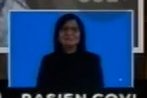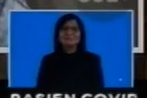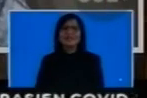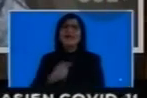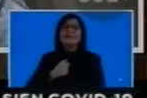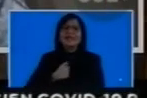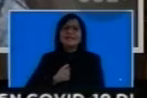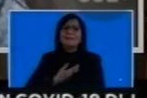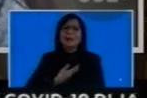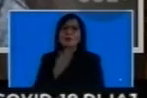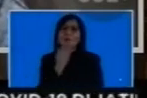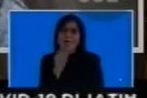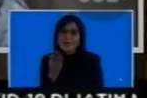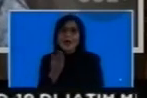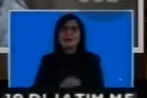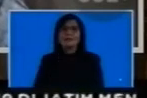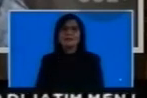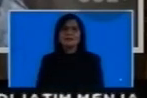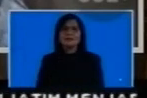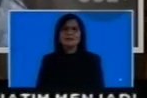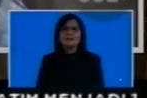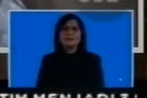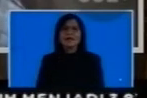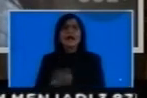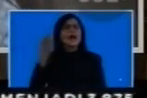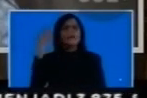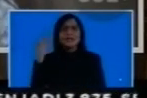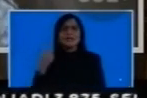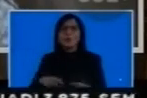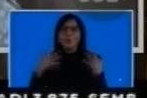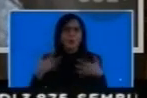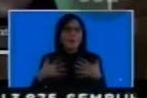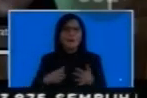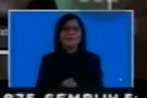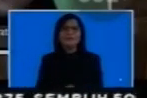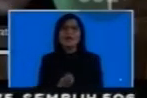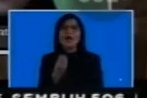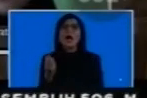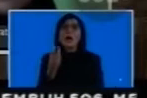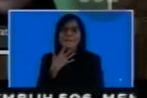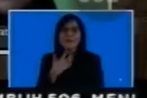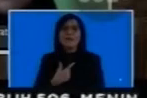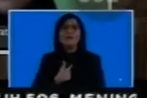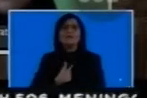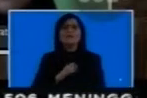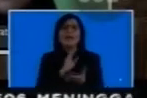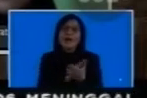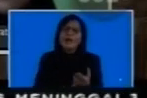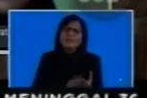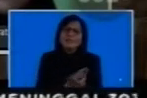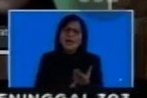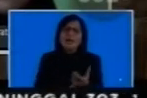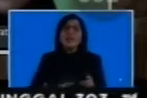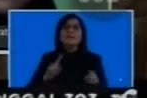Saya kepengen nanya sama Atris. Atris tadi luar biasa membilang bahwa saya juga merasa kasihan sama teman-temanku